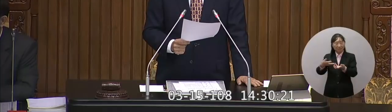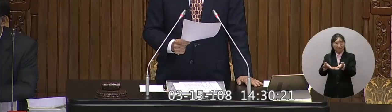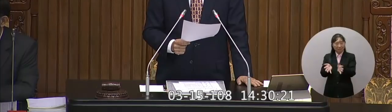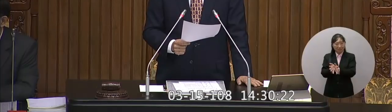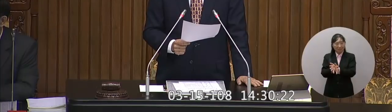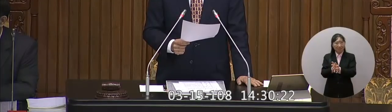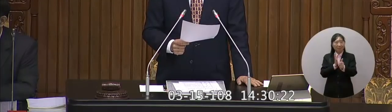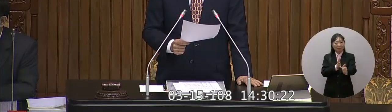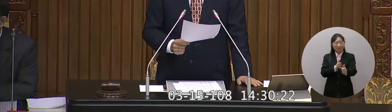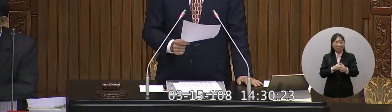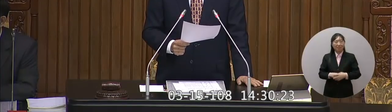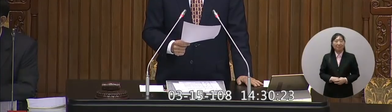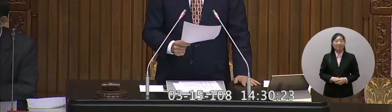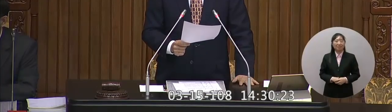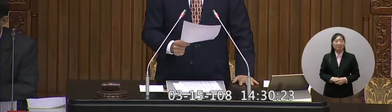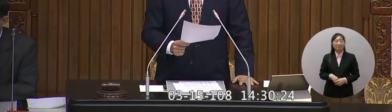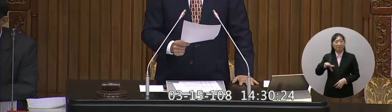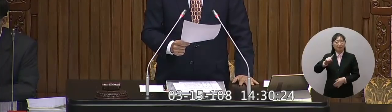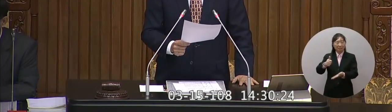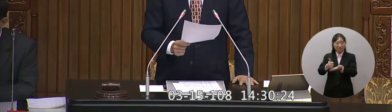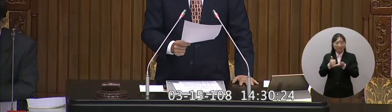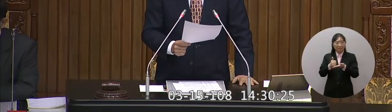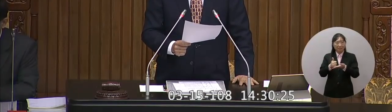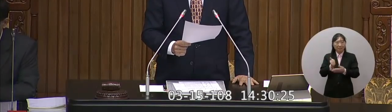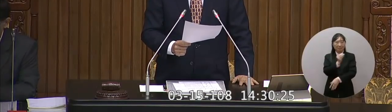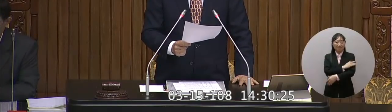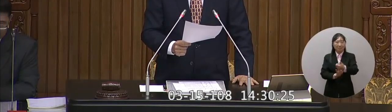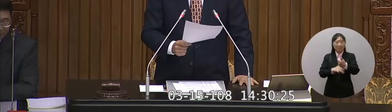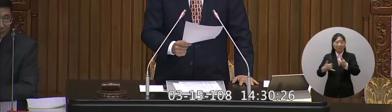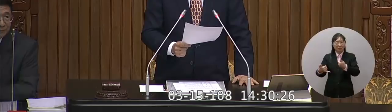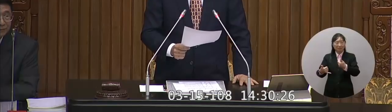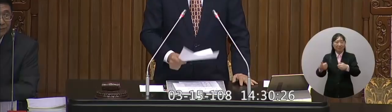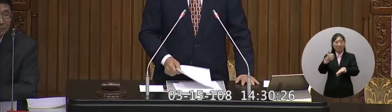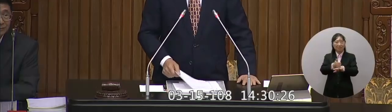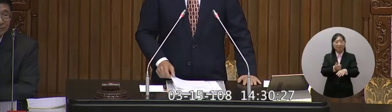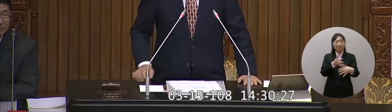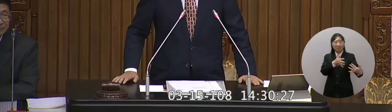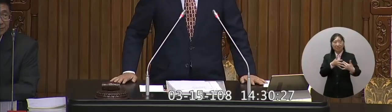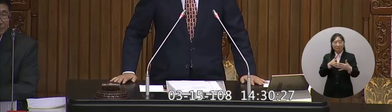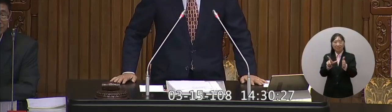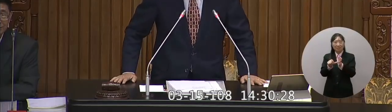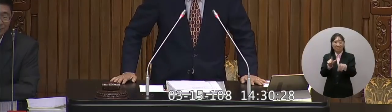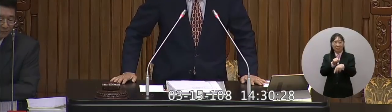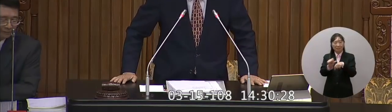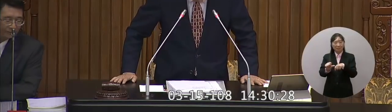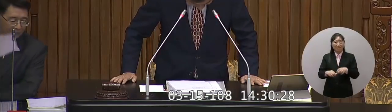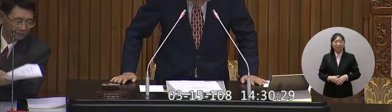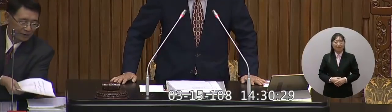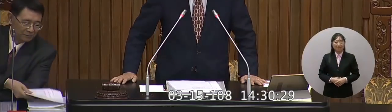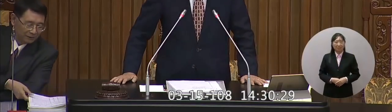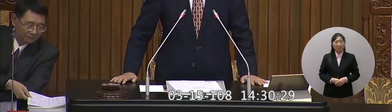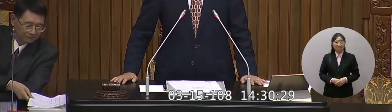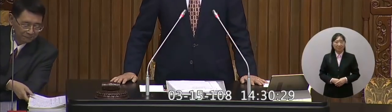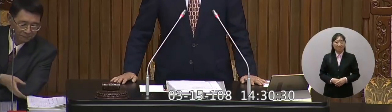之质询。首先，我们请陈委员静敏质询，询答时间15分钟。